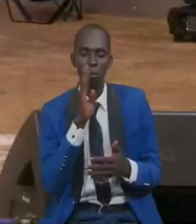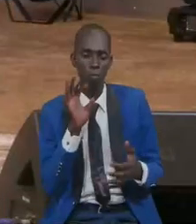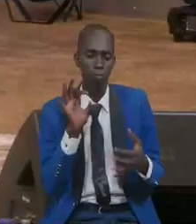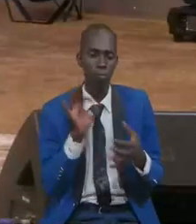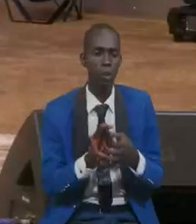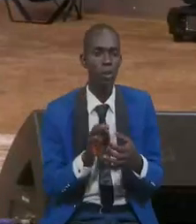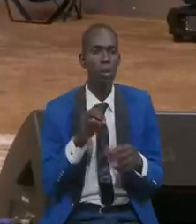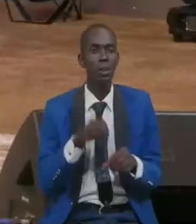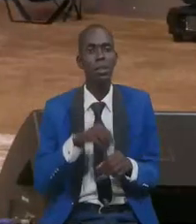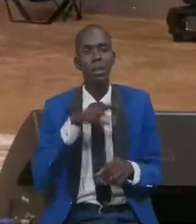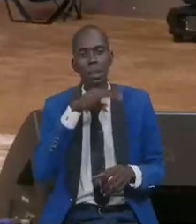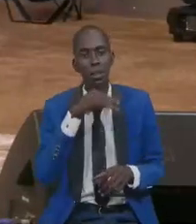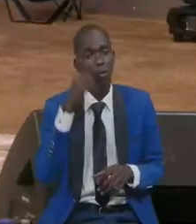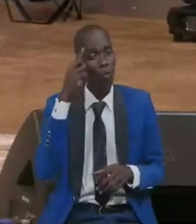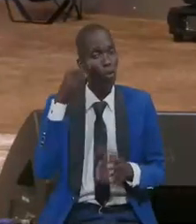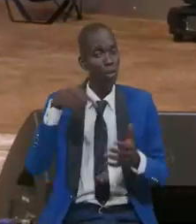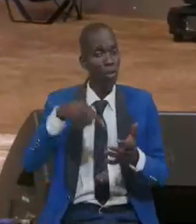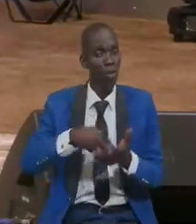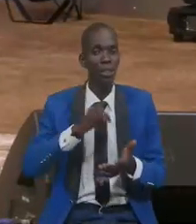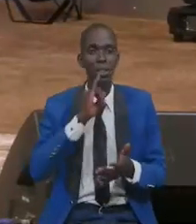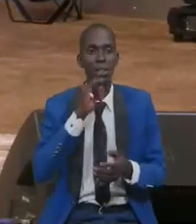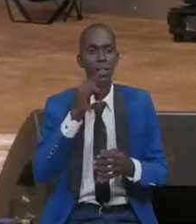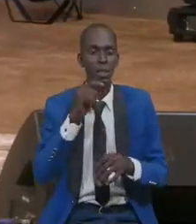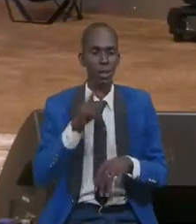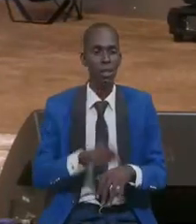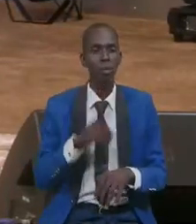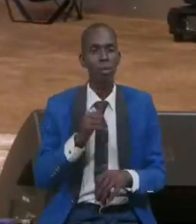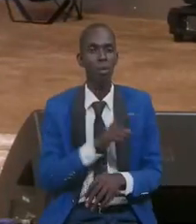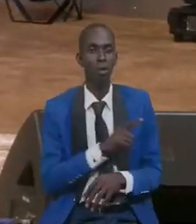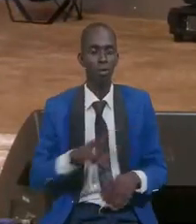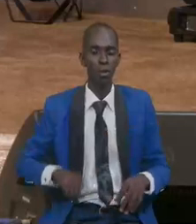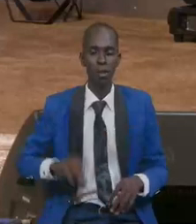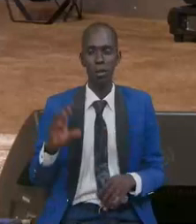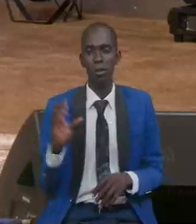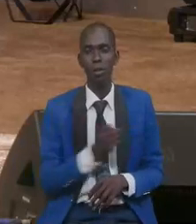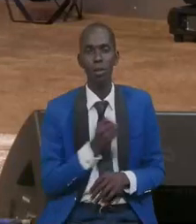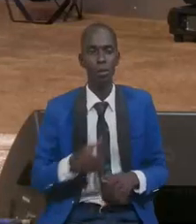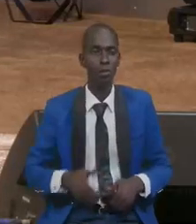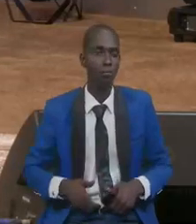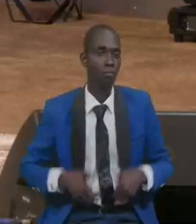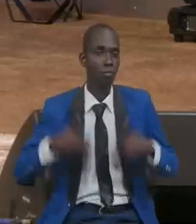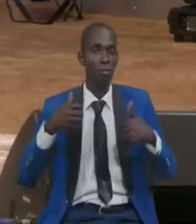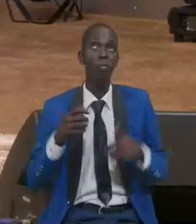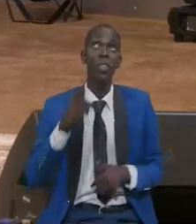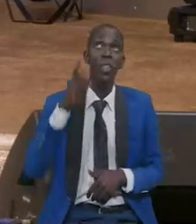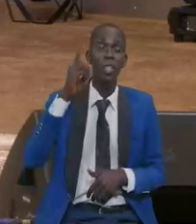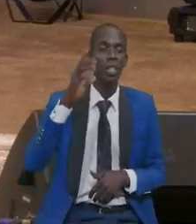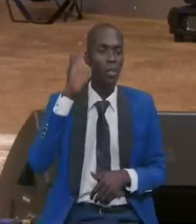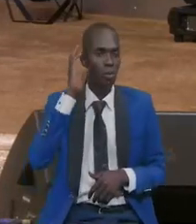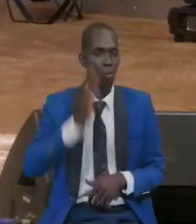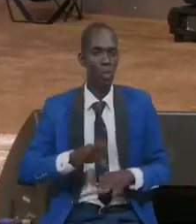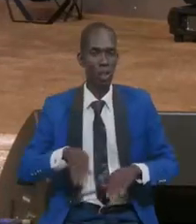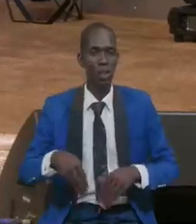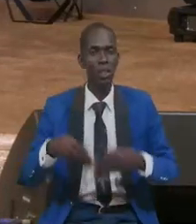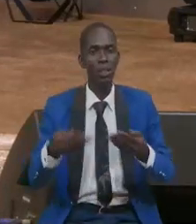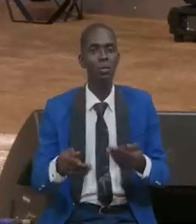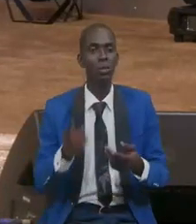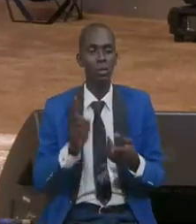de Babylone. Fuis! Sortez de lui, car c'est le temps de la vengeance de l'Éternel. Il va lui